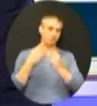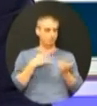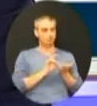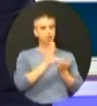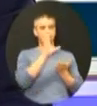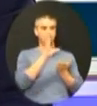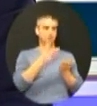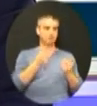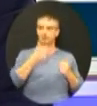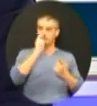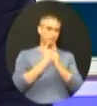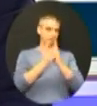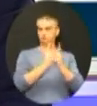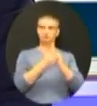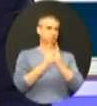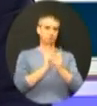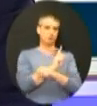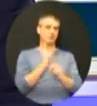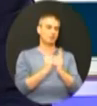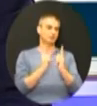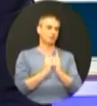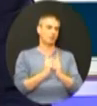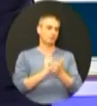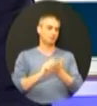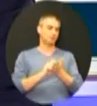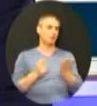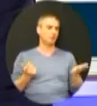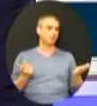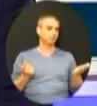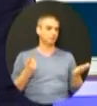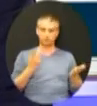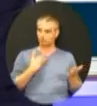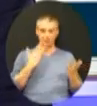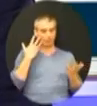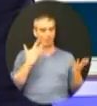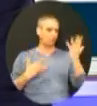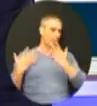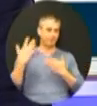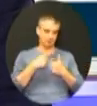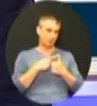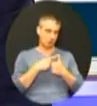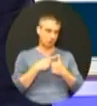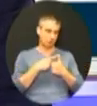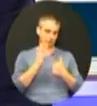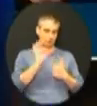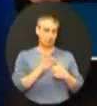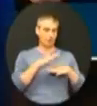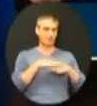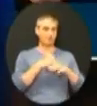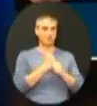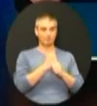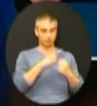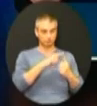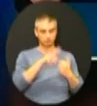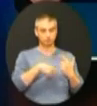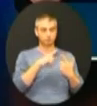של היום שהשרים מתחלפים בתקופות יחסית צרות במשרדים מסויימים קודם כל זה יוצר אי וודאות ובהכרח פוגעת בתפקוד שלך